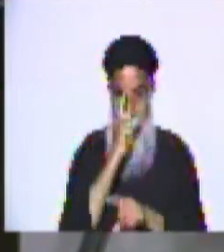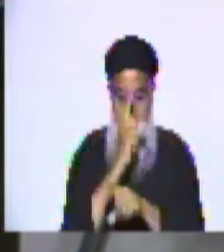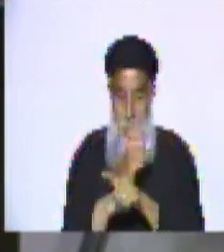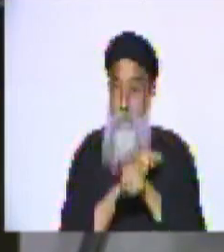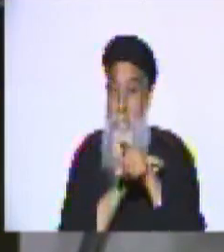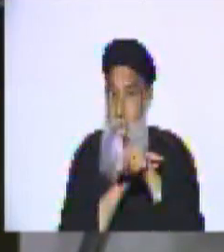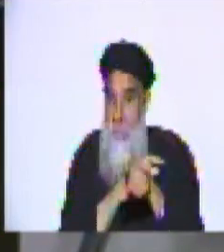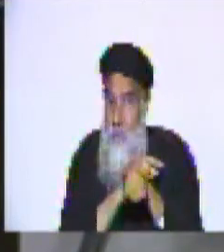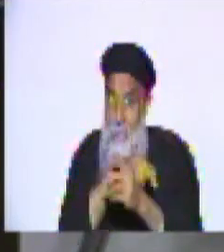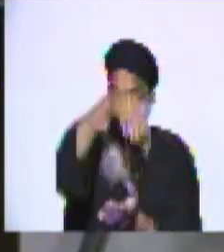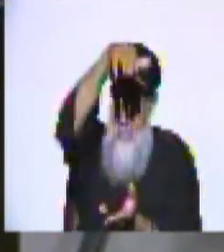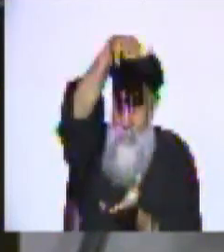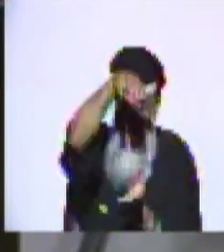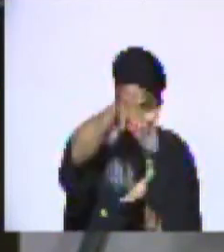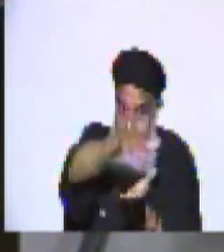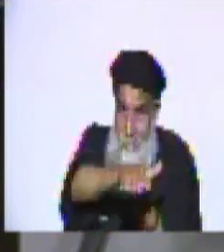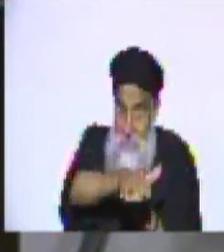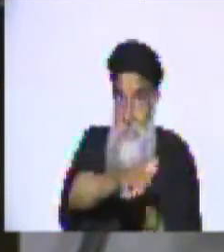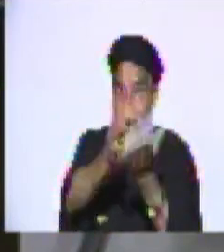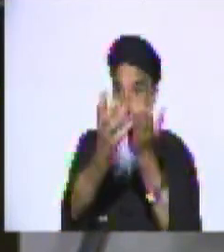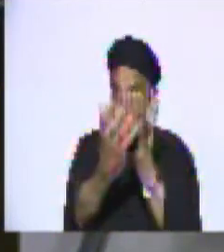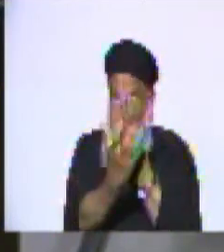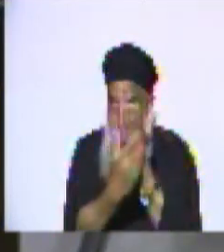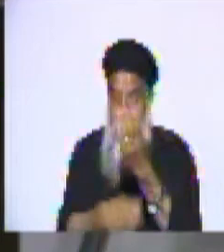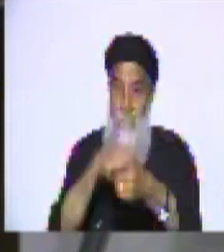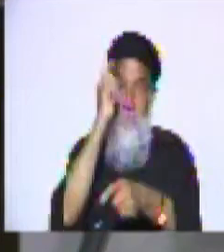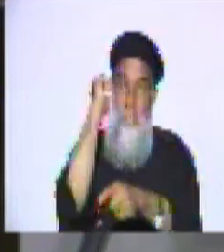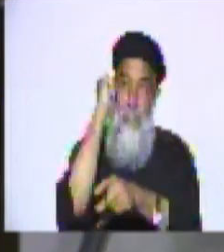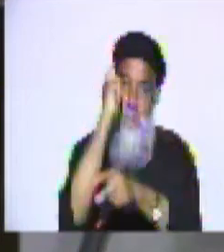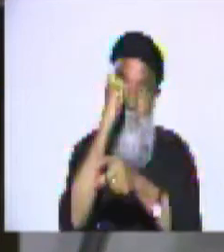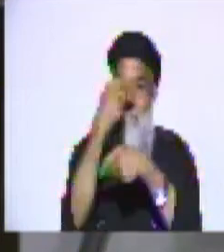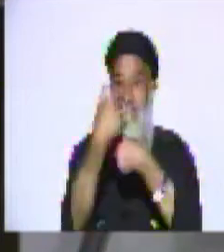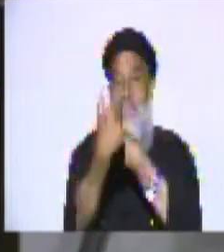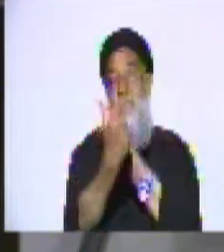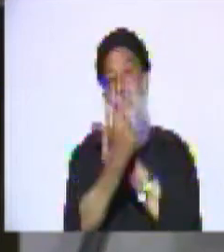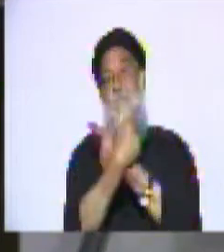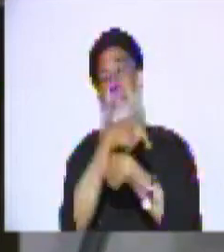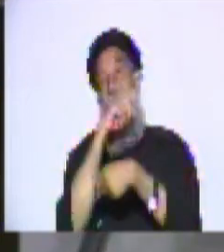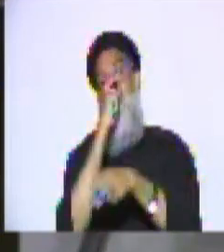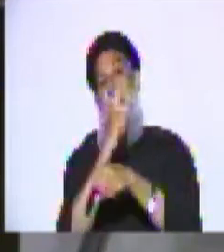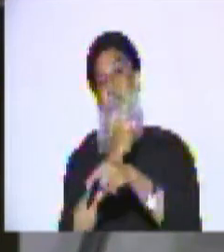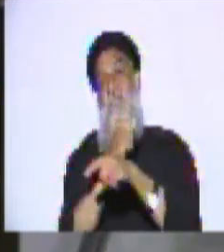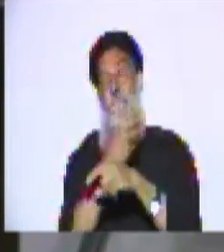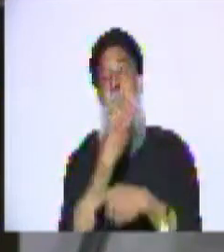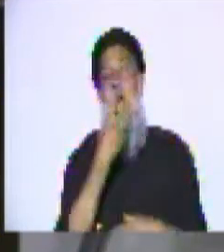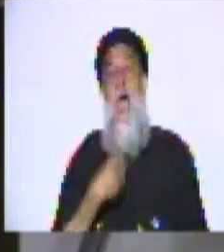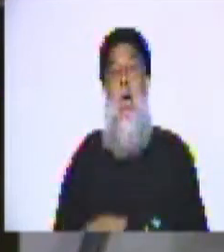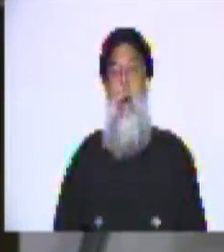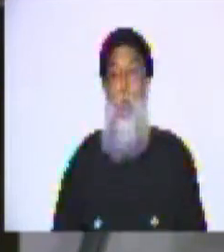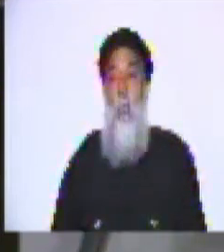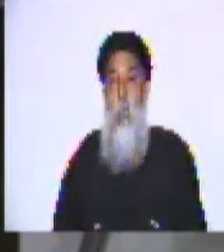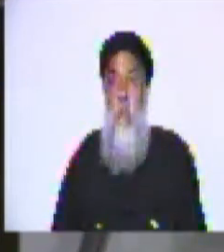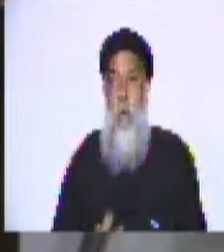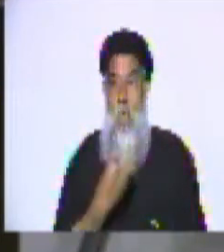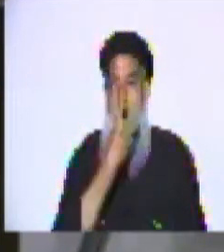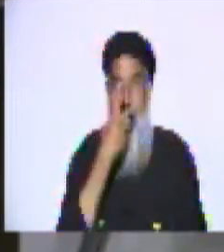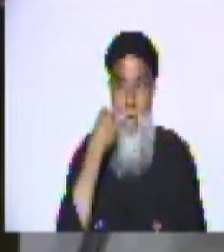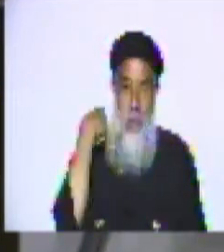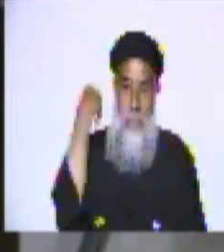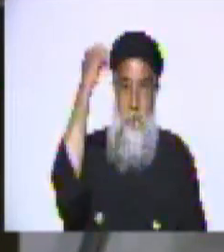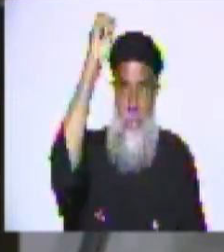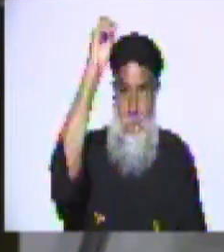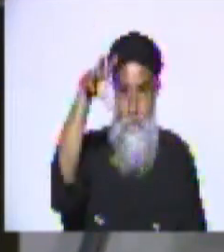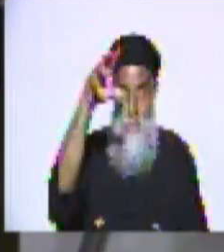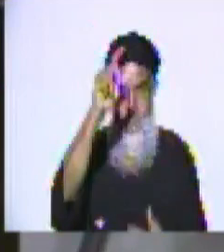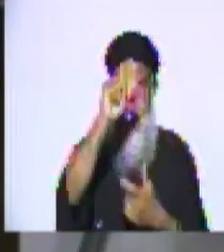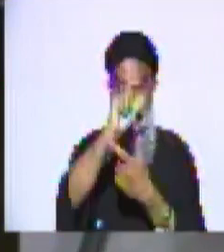ايه اللي تعلمه، وهكذا بقى النفخة اللي خدوها الرسل والتلاميذ من